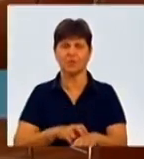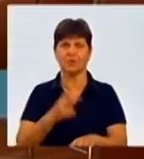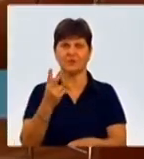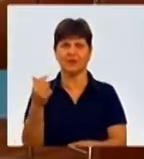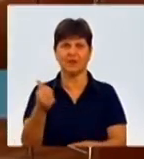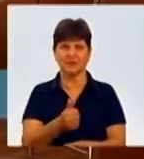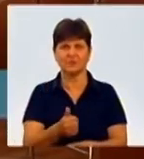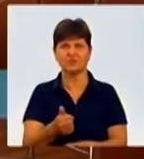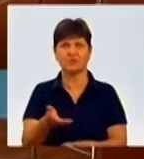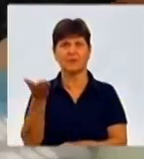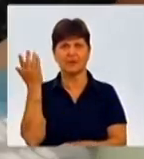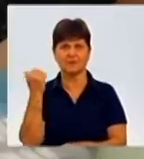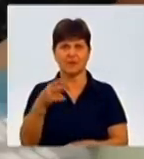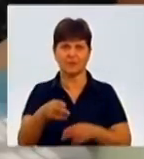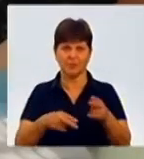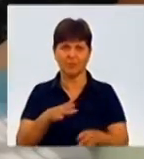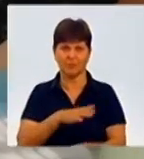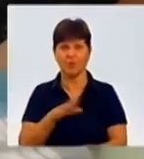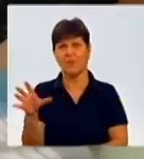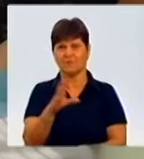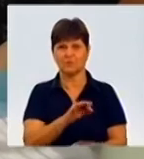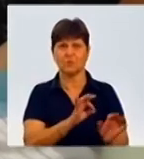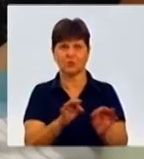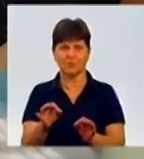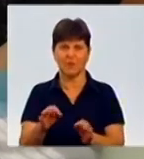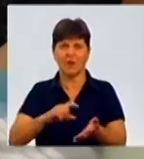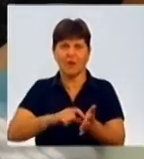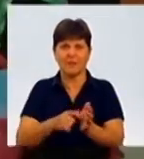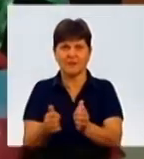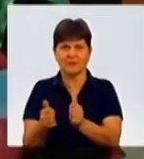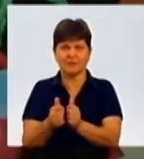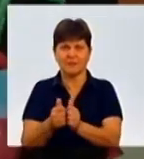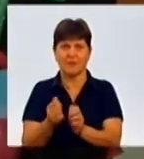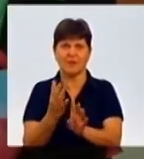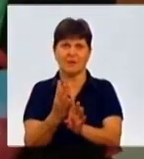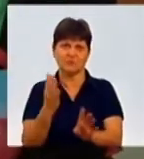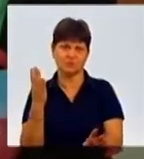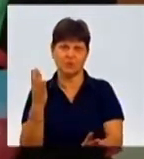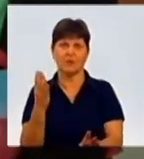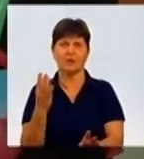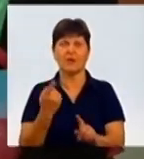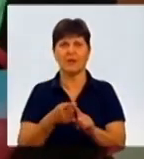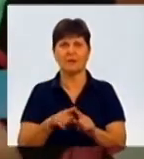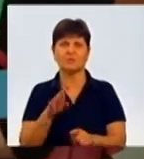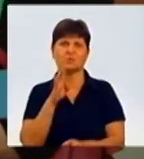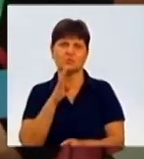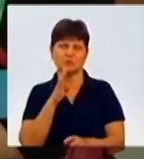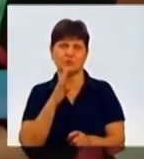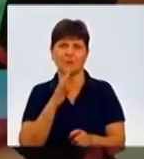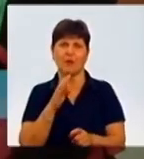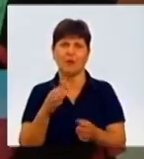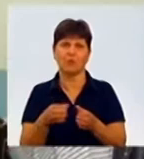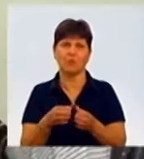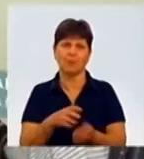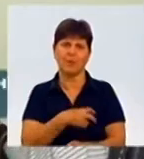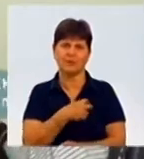прооперували. Все нормально, абсолютно. Під кабінетом черга. Це жінки, які в групі ризику. На обстеження їх направили сімейні лікарі або